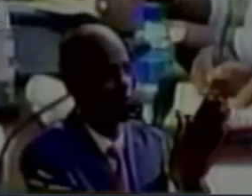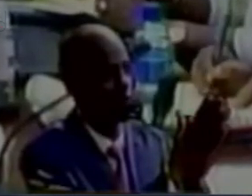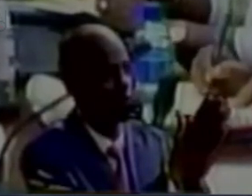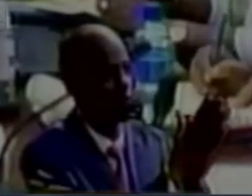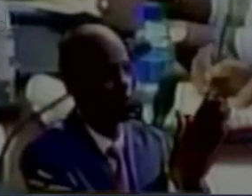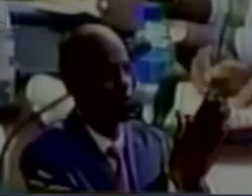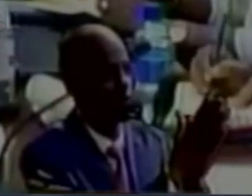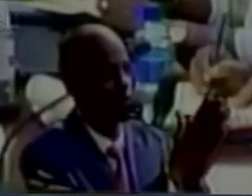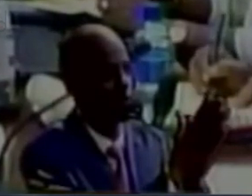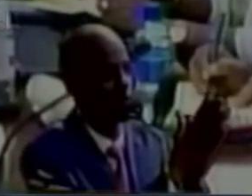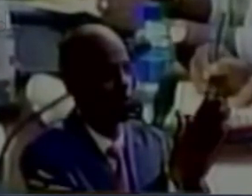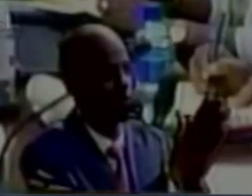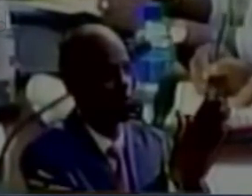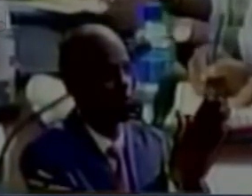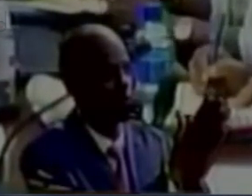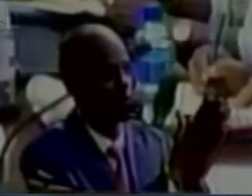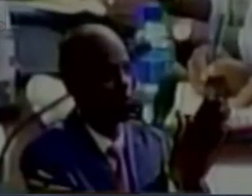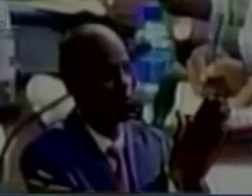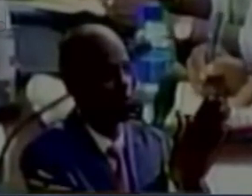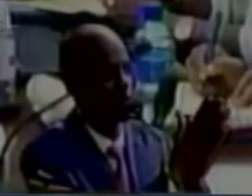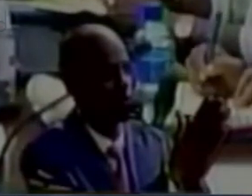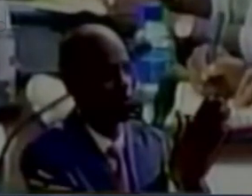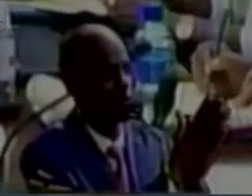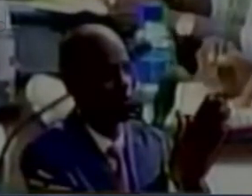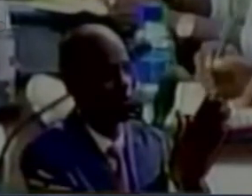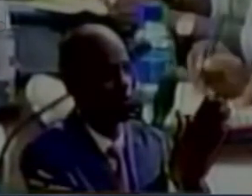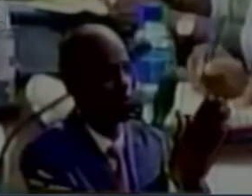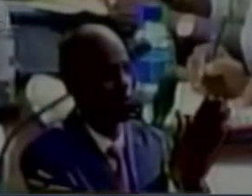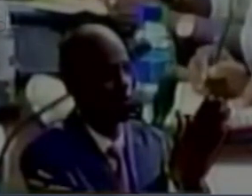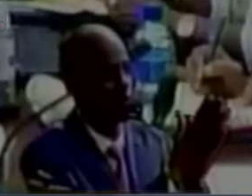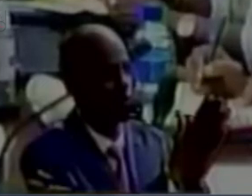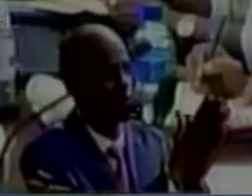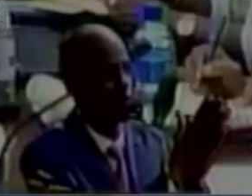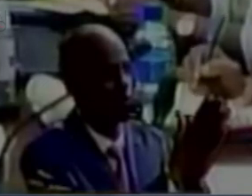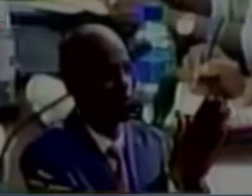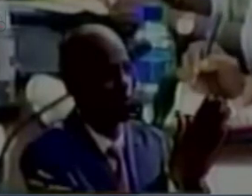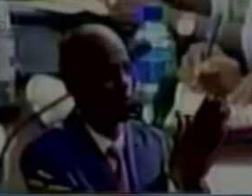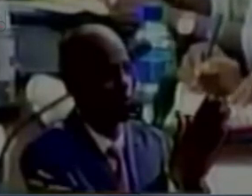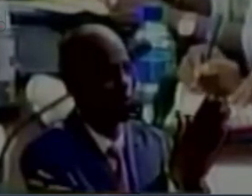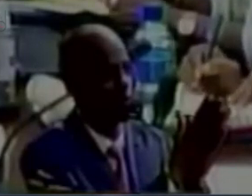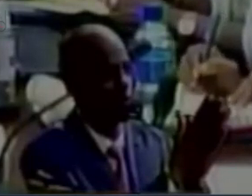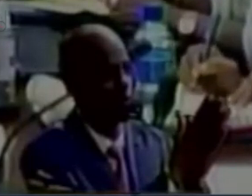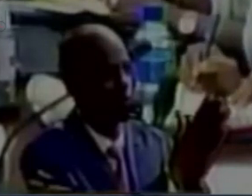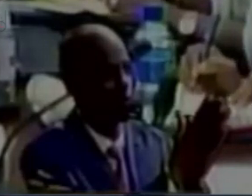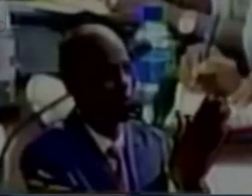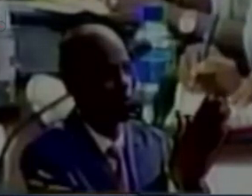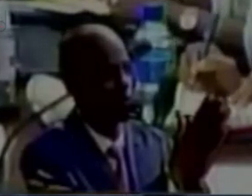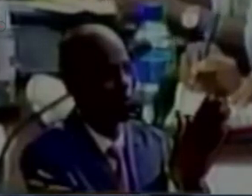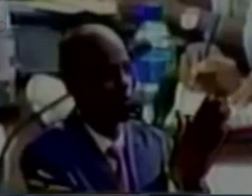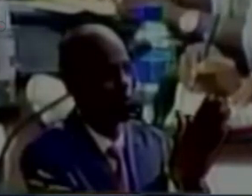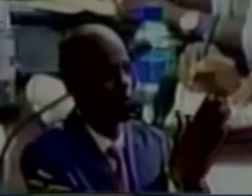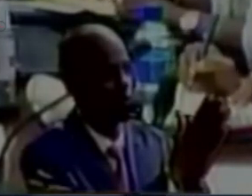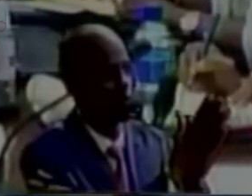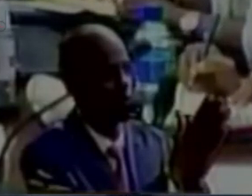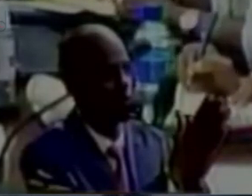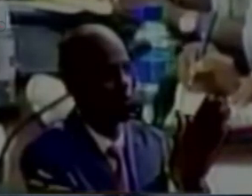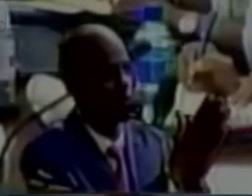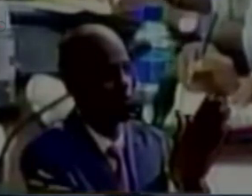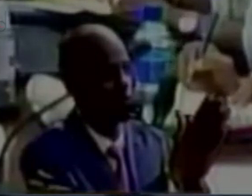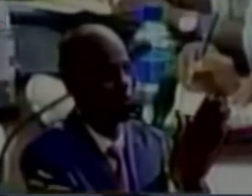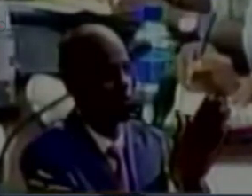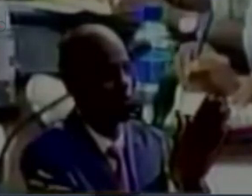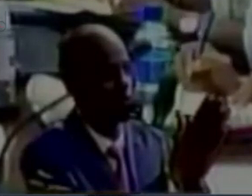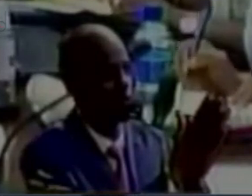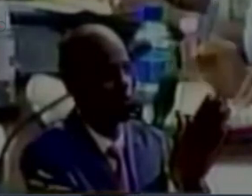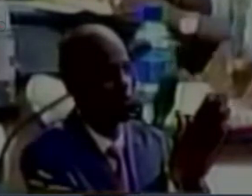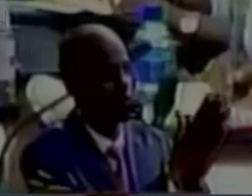80 millions de dollars. Bien sûr, quand on utilise des financements d'un projet en cours vers le